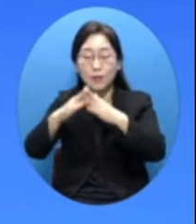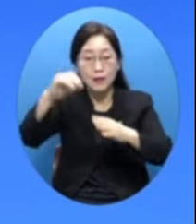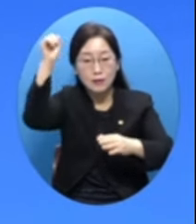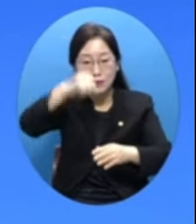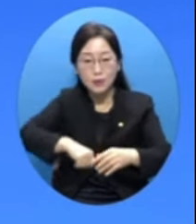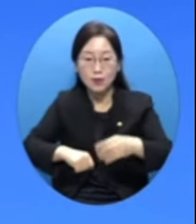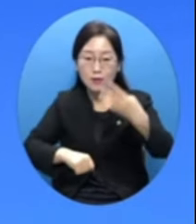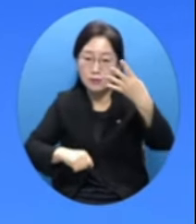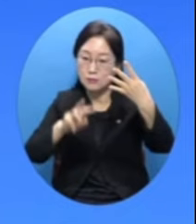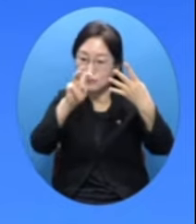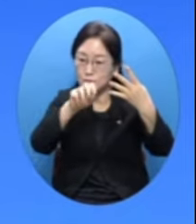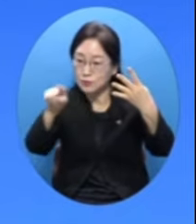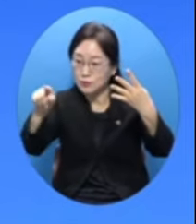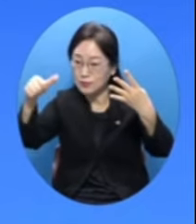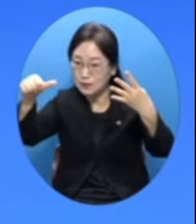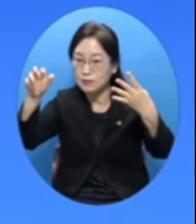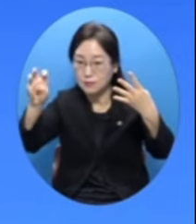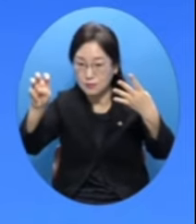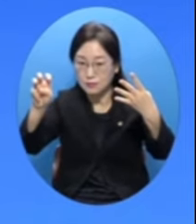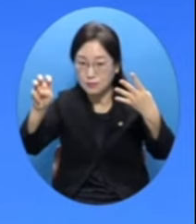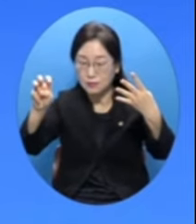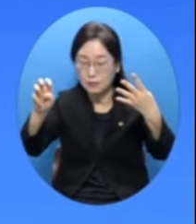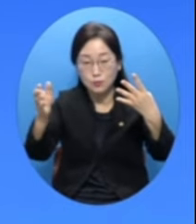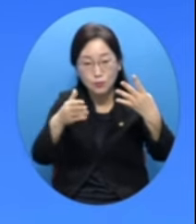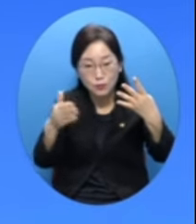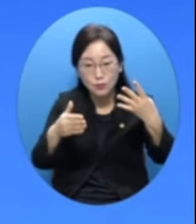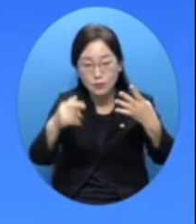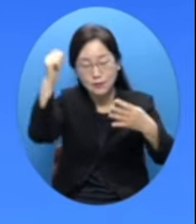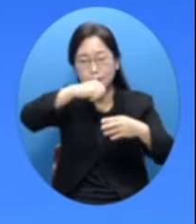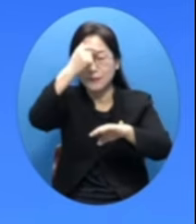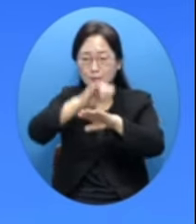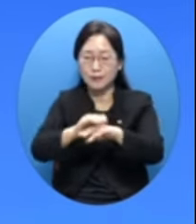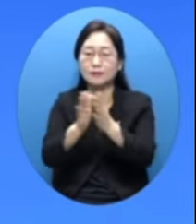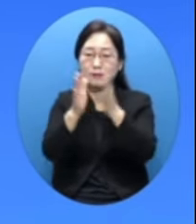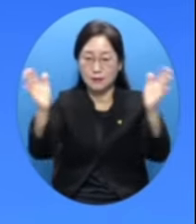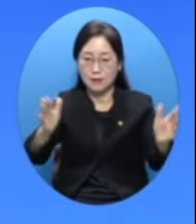되면 새벽기도를 시작합니다. 이 새벽 기도가